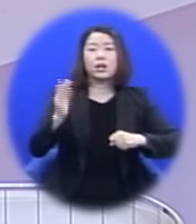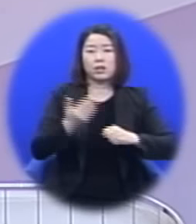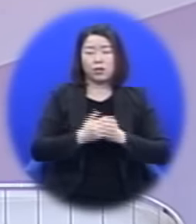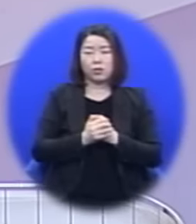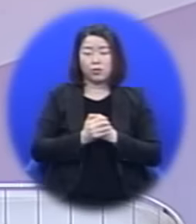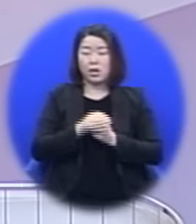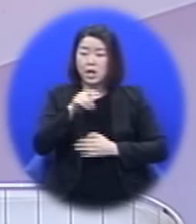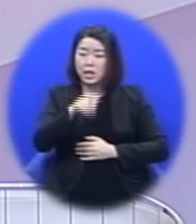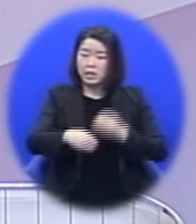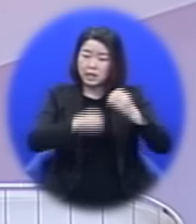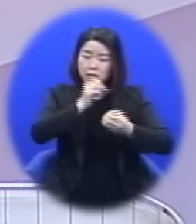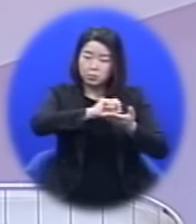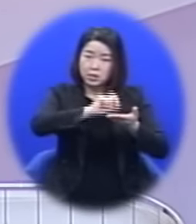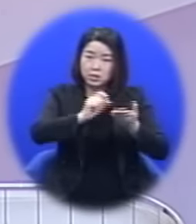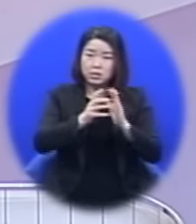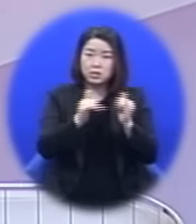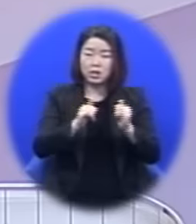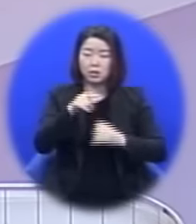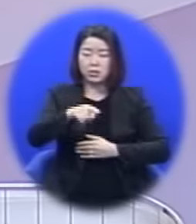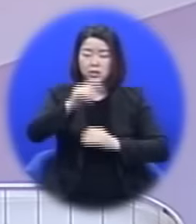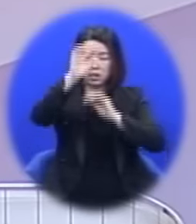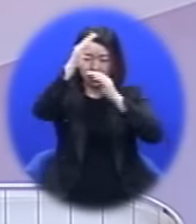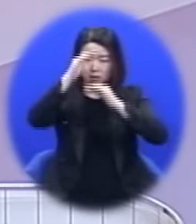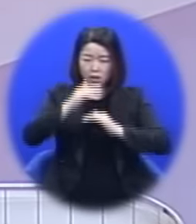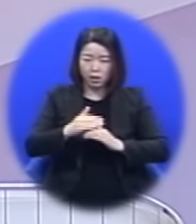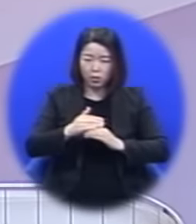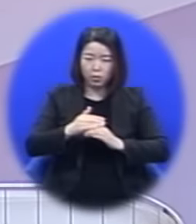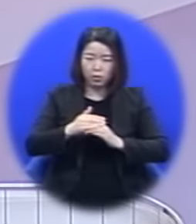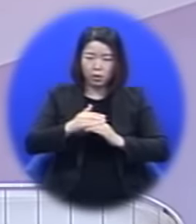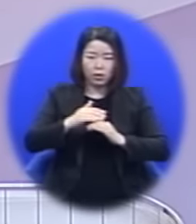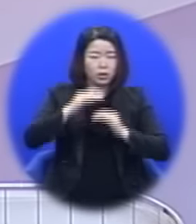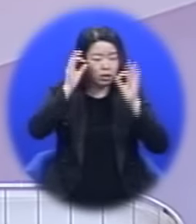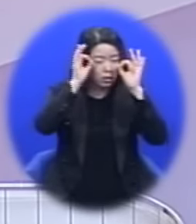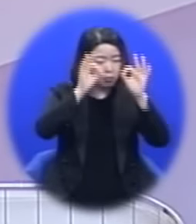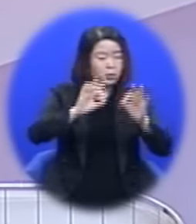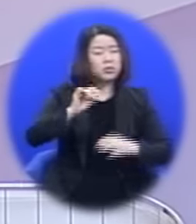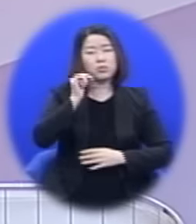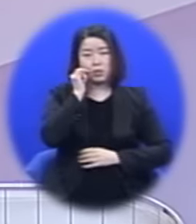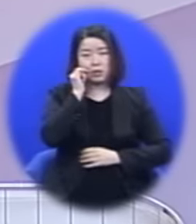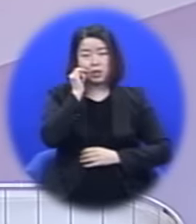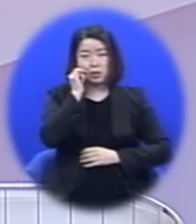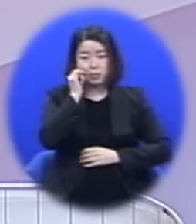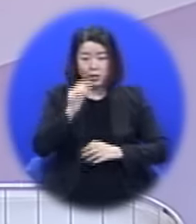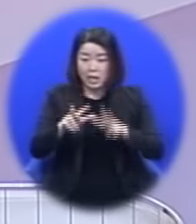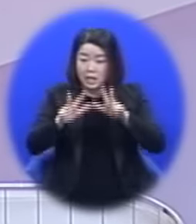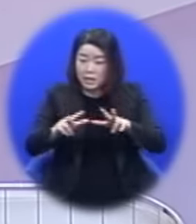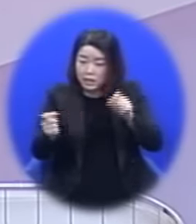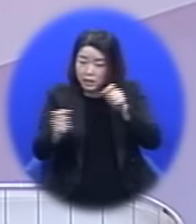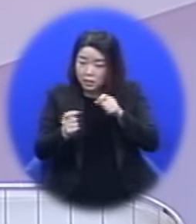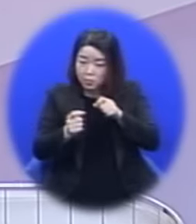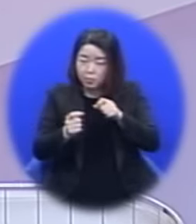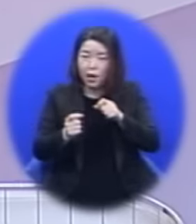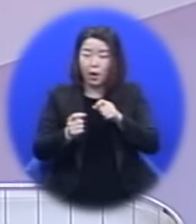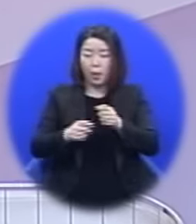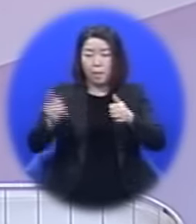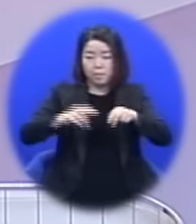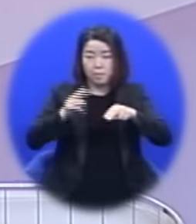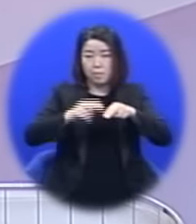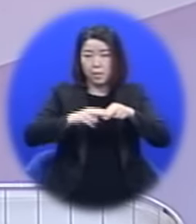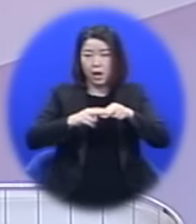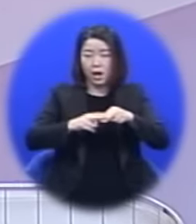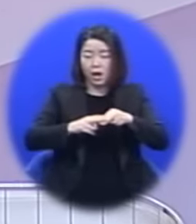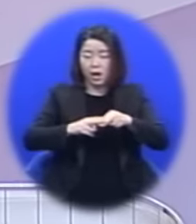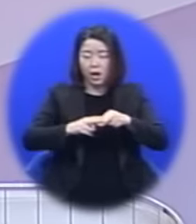것이었어요. 이 시편 기자는 그 사실까지 꿰뚫어 보지를 못합니다. 당장 지금 매를 맞아서 아파서